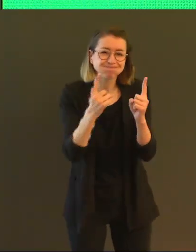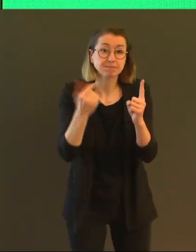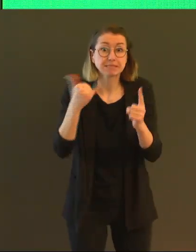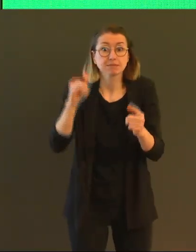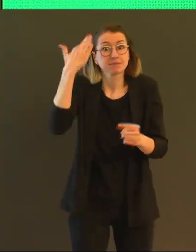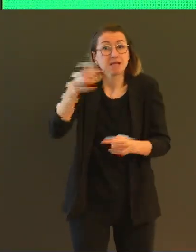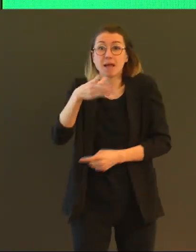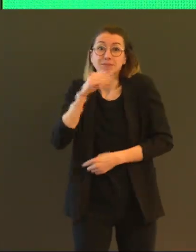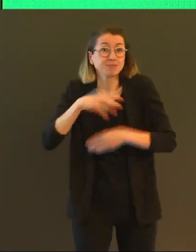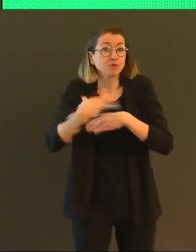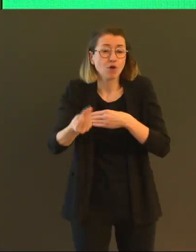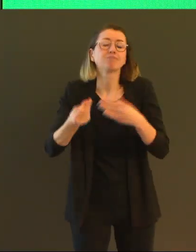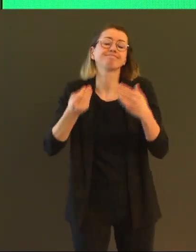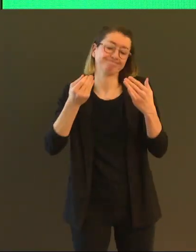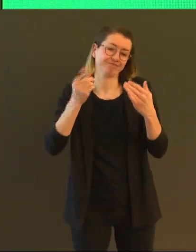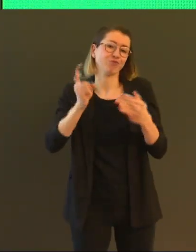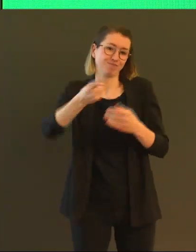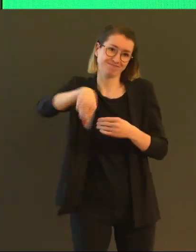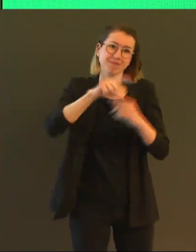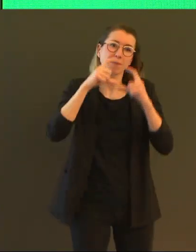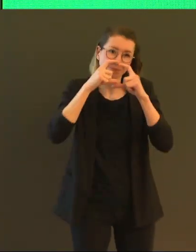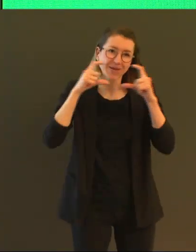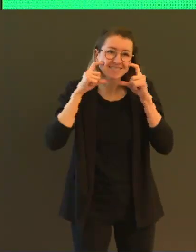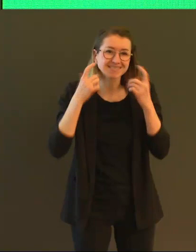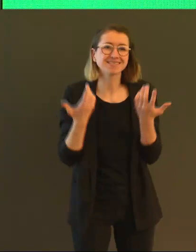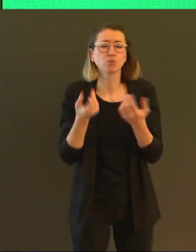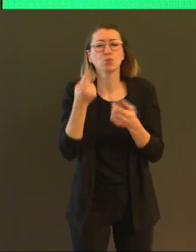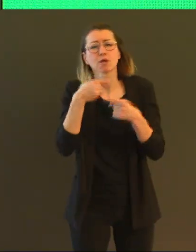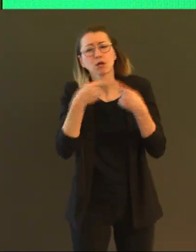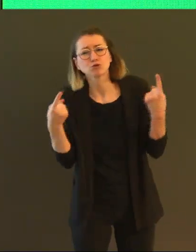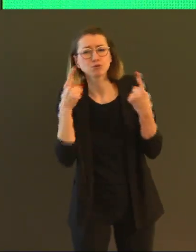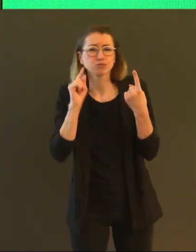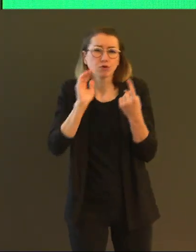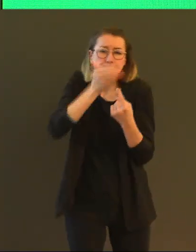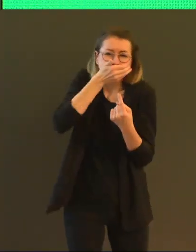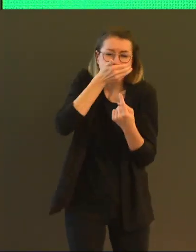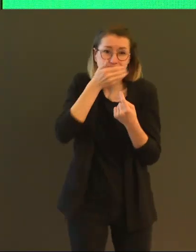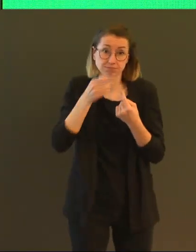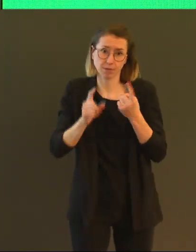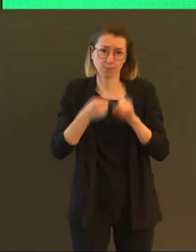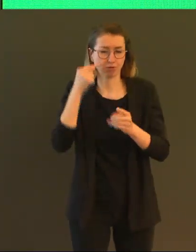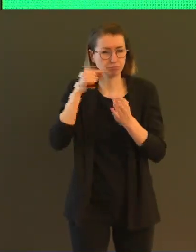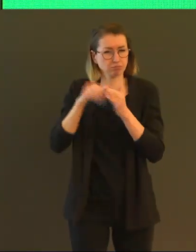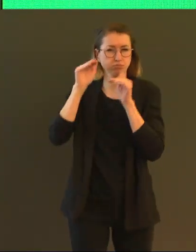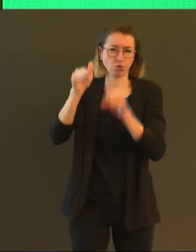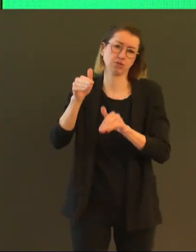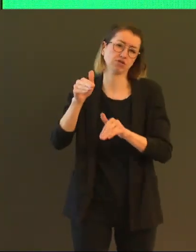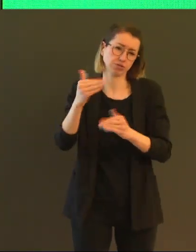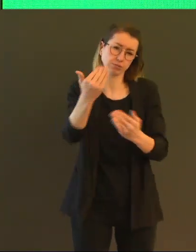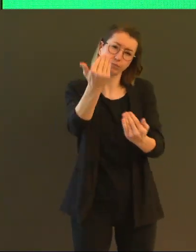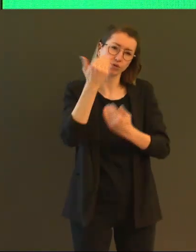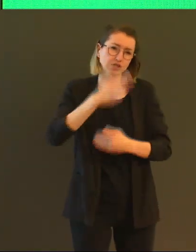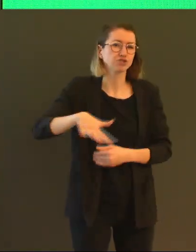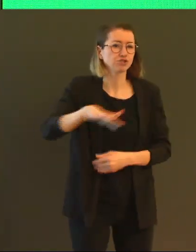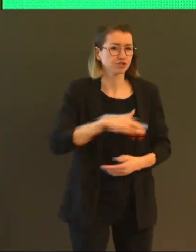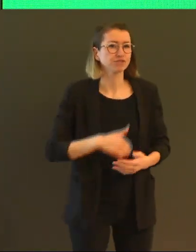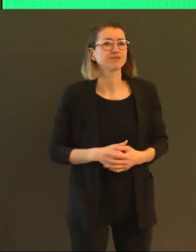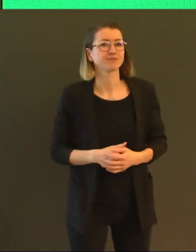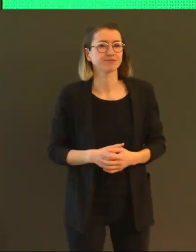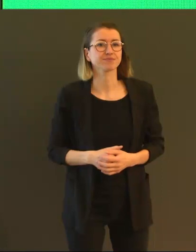un masque ou toute autre alternative pour vous protéger les uns des autres. Ensemble, nous avançons. Nous avançons étape par